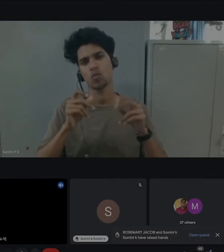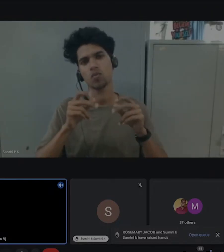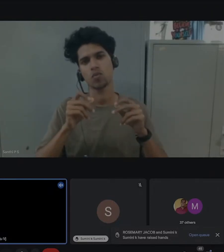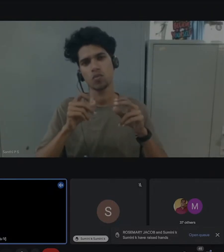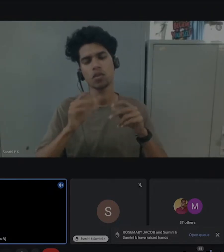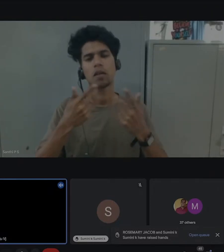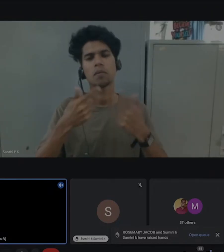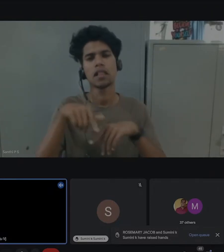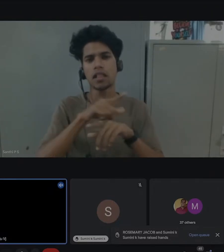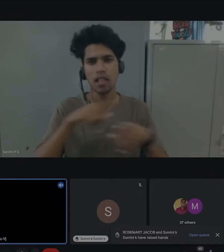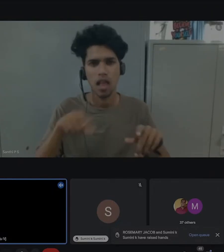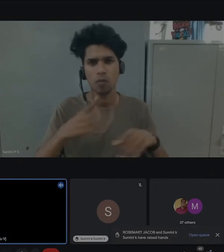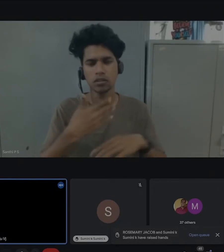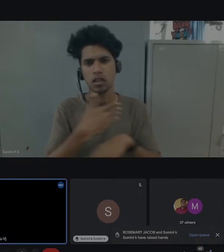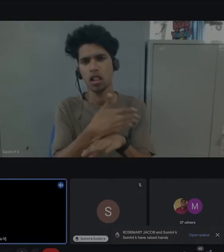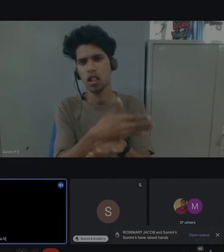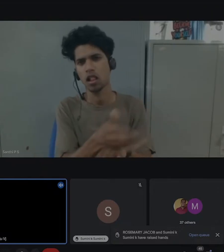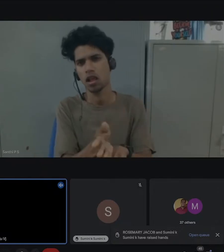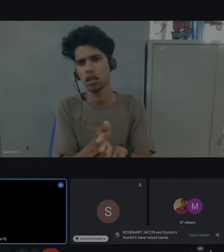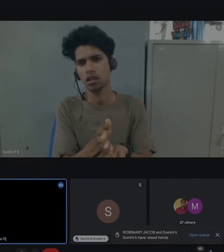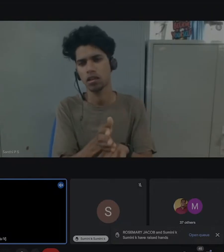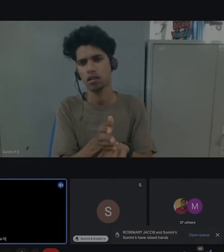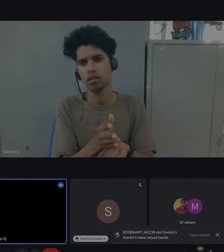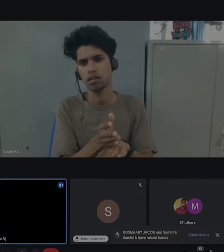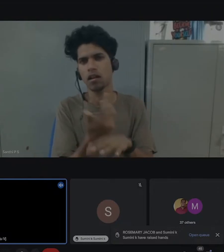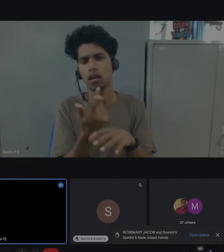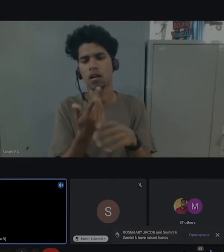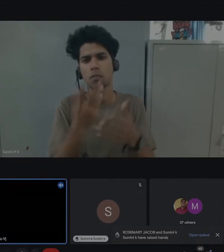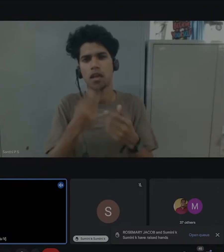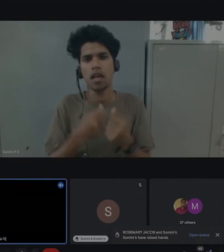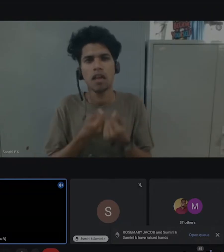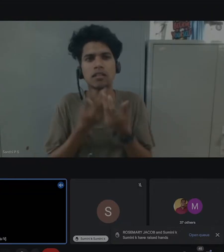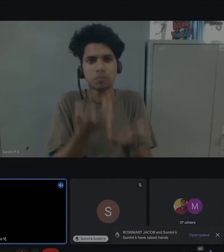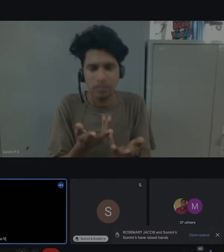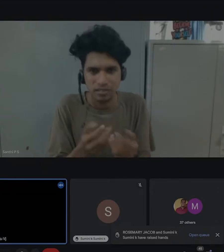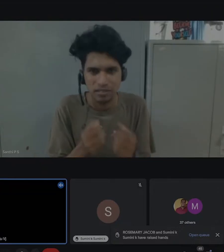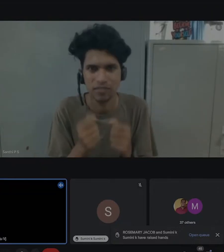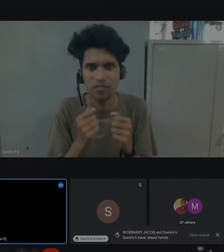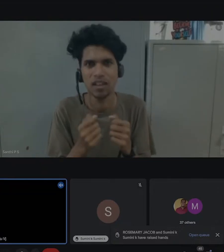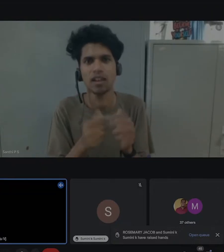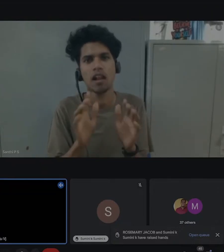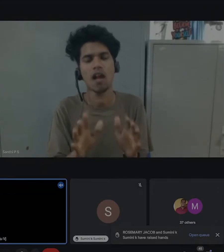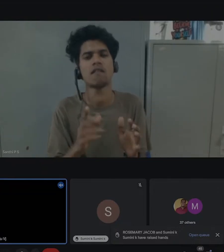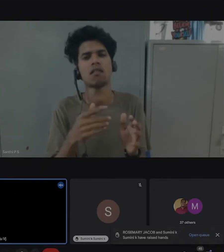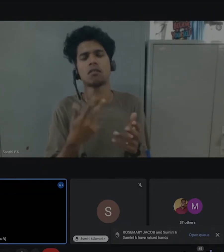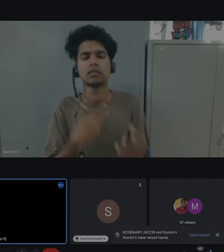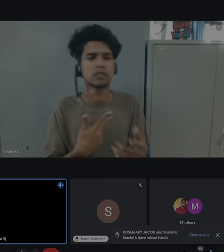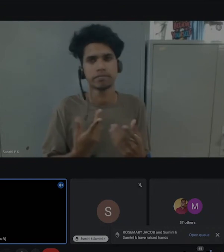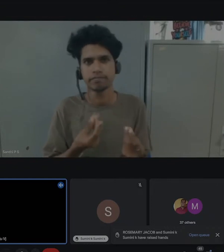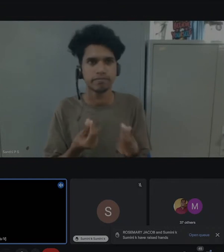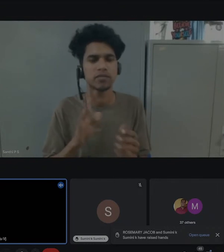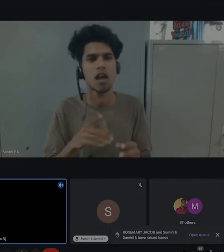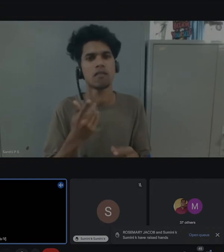ഒരു ലാംഗ്വേജ് ഡിലേ ഉണ്ട്. പലപ്പോഴും അവർക്ക് പറഞ്ഞ് പ്രകടിപ്പിക്കാൻ പറ്റാണ്ടാകുമ്പോഴേക്കും അവർ ഈ ഇങ്ങനത്തെ ഒരു ബിഹേവിയറിലൂടെയാണ് അത് എക്സ്പ്രസ് ചെയ്യുന്നത്.